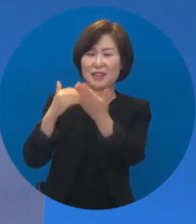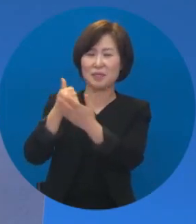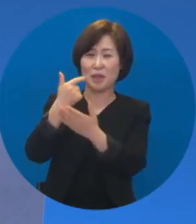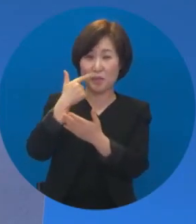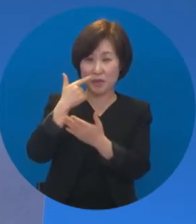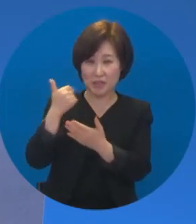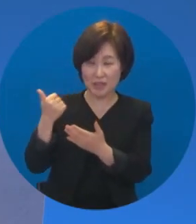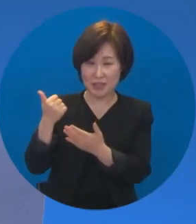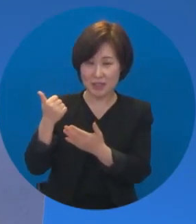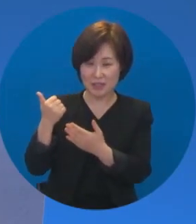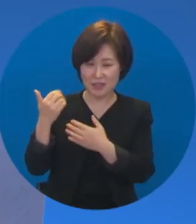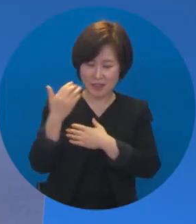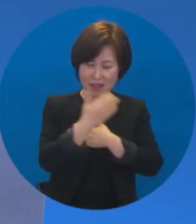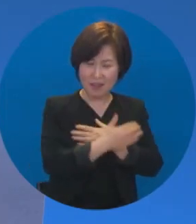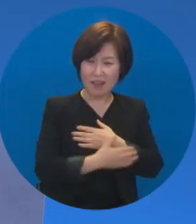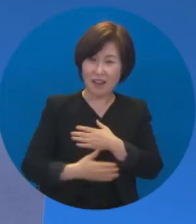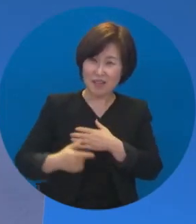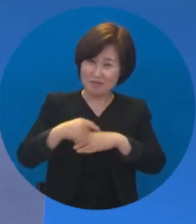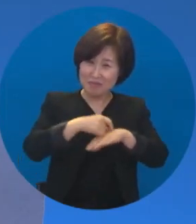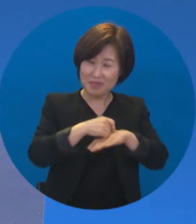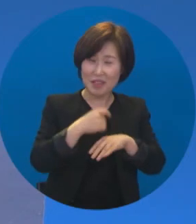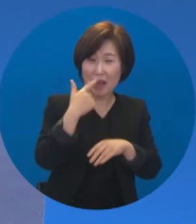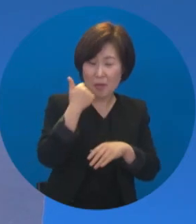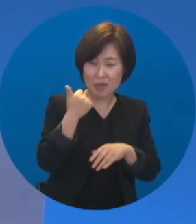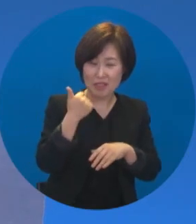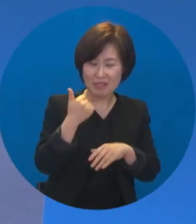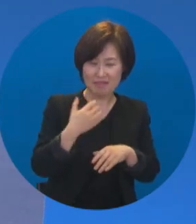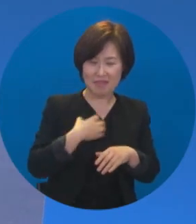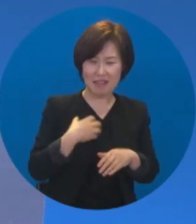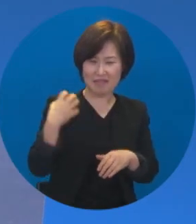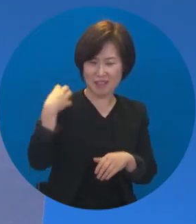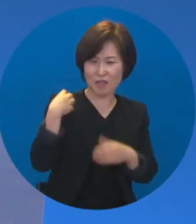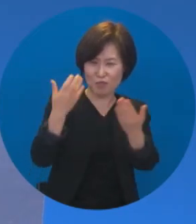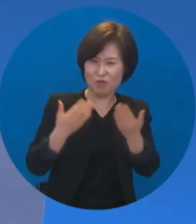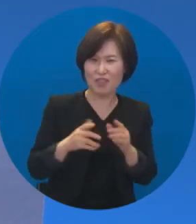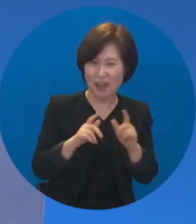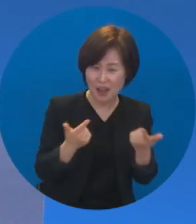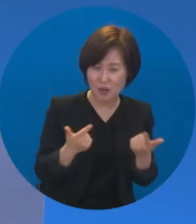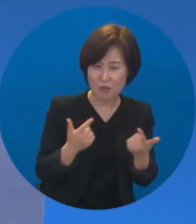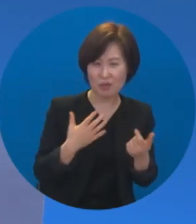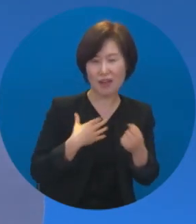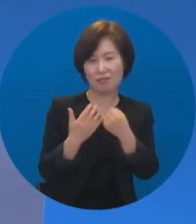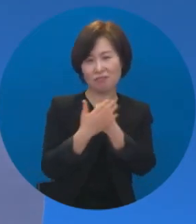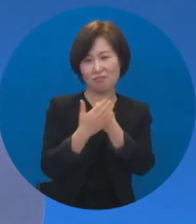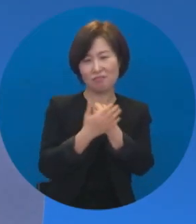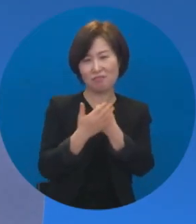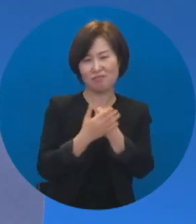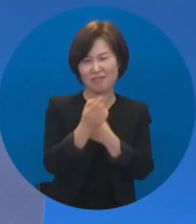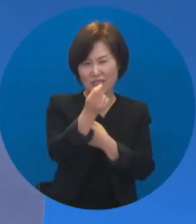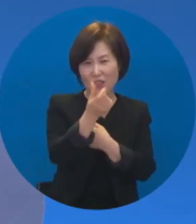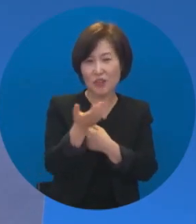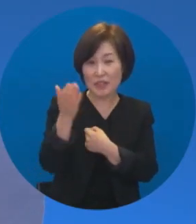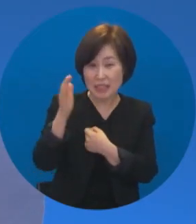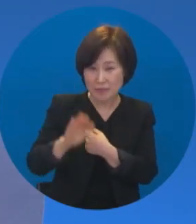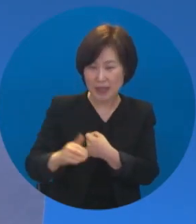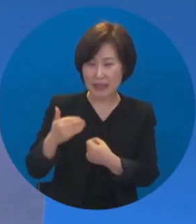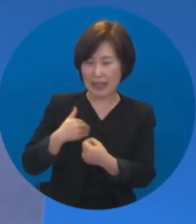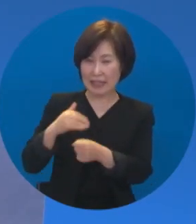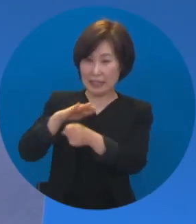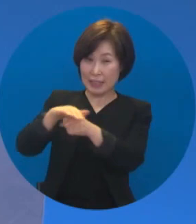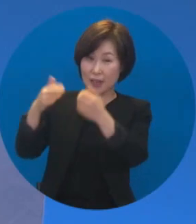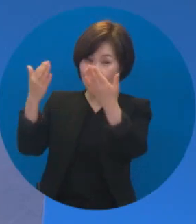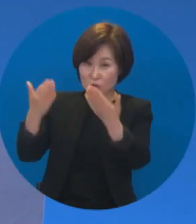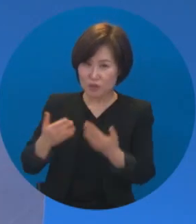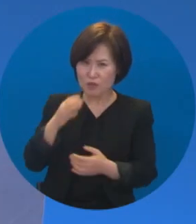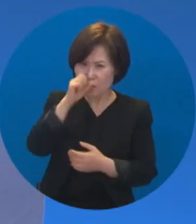비록 육신의 아버지는 나를 책임지지 않고 나에게 도움을 많이 줄 수 없었지만 나를 사랑하시는